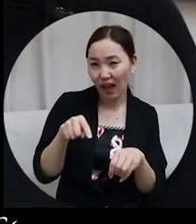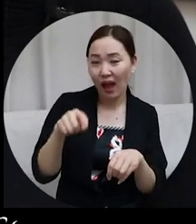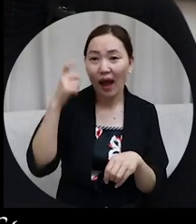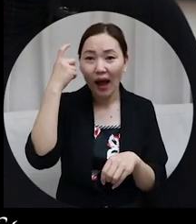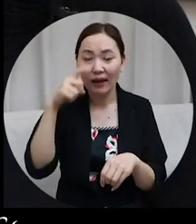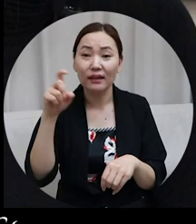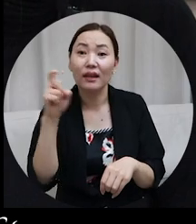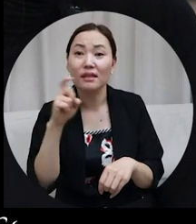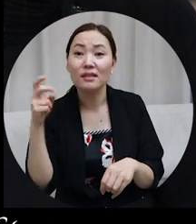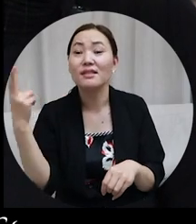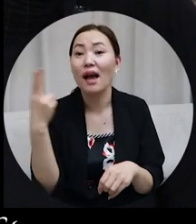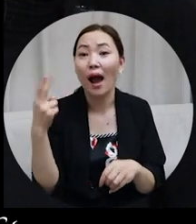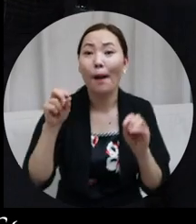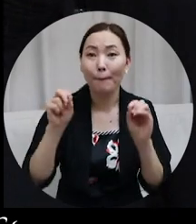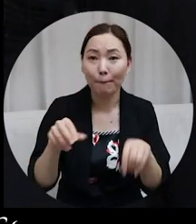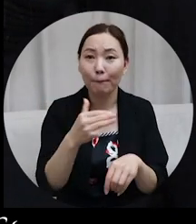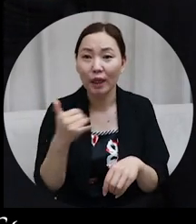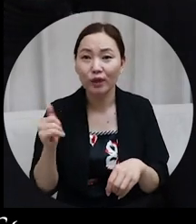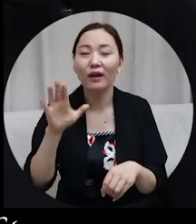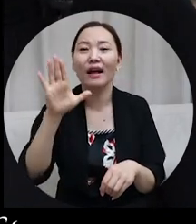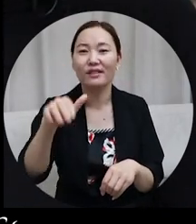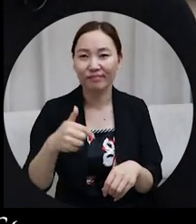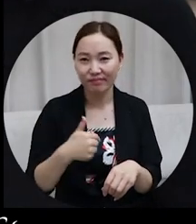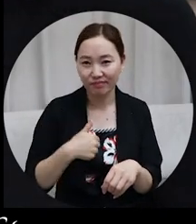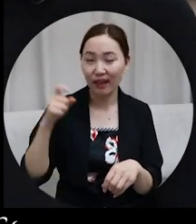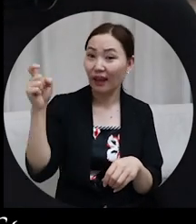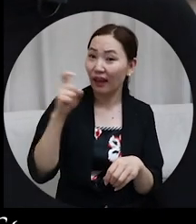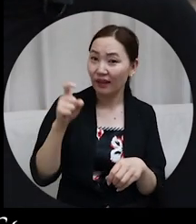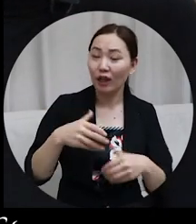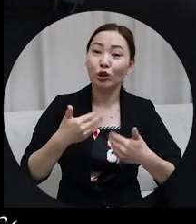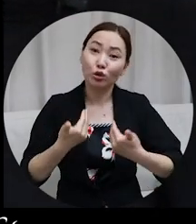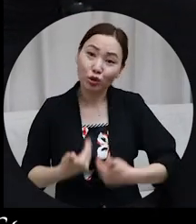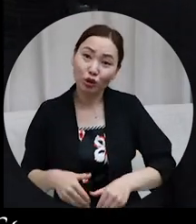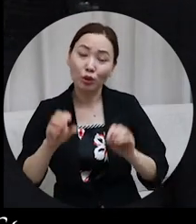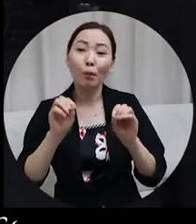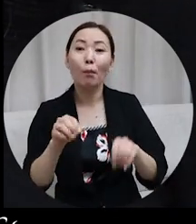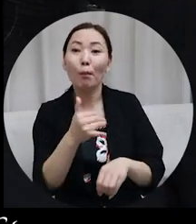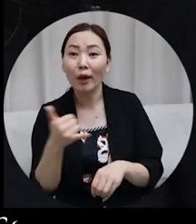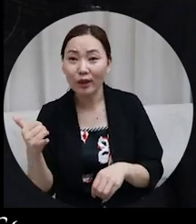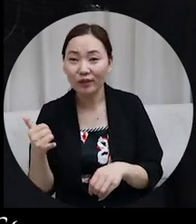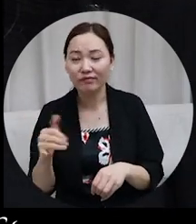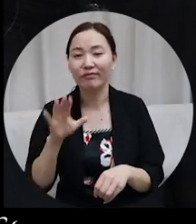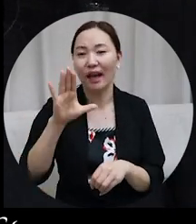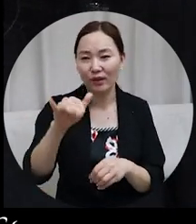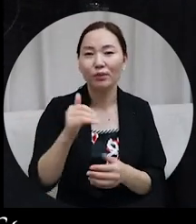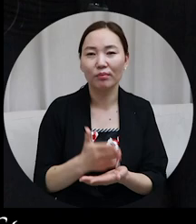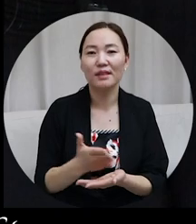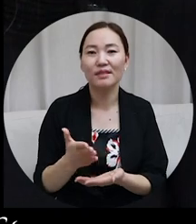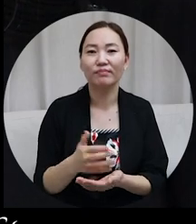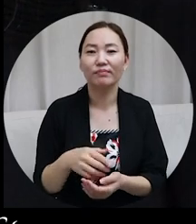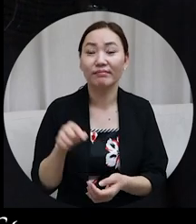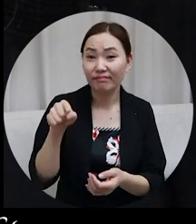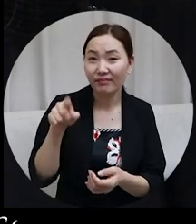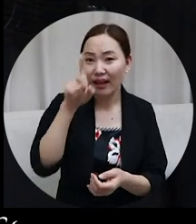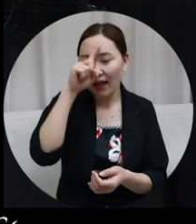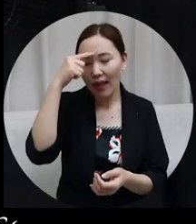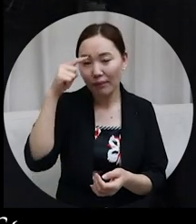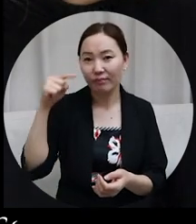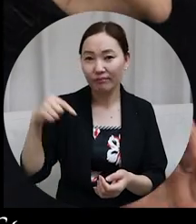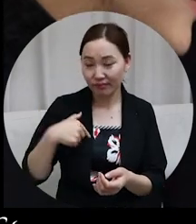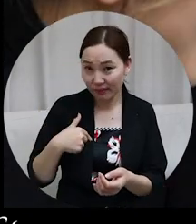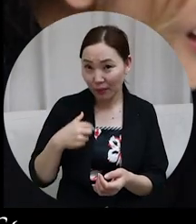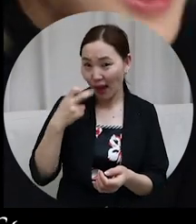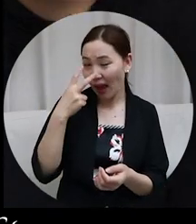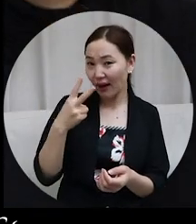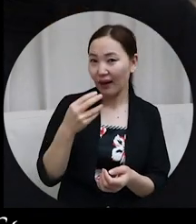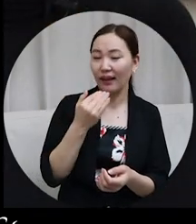амар харалтсан ингээд энэ юу н цайрах болоо хизээ цайд юм болч гэдэг юм уу те. Тэгснээ хамгийн сүүлд өөр асууган байна гэсэн. Бид одоо хизээ хүүхдтэй болж байгаа